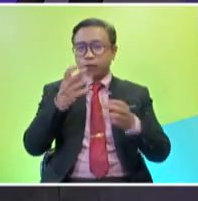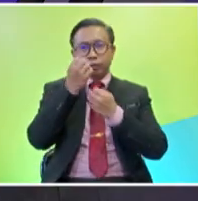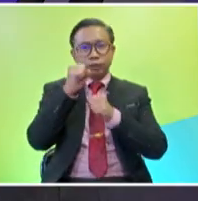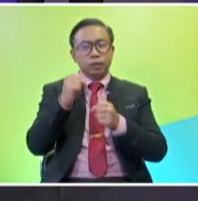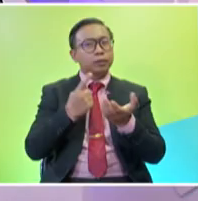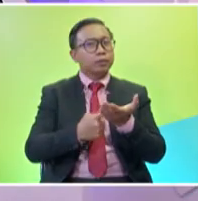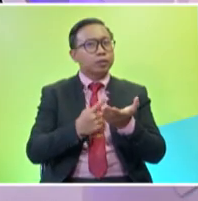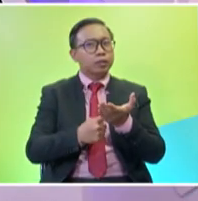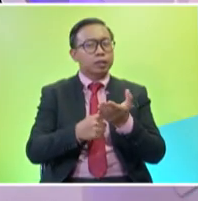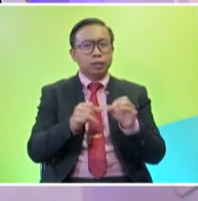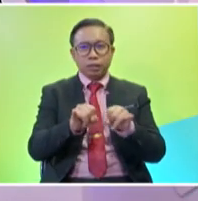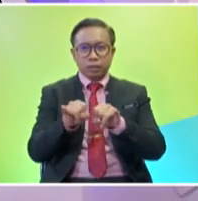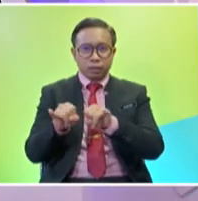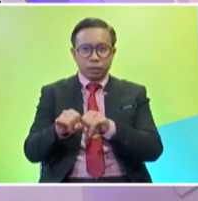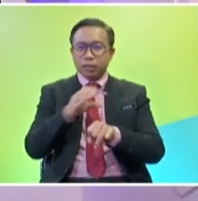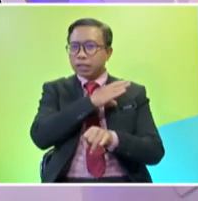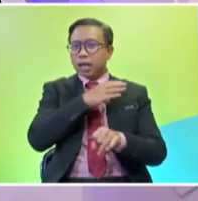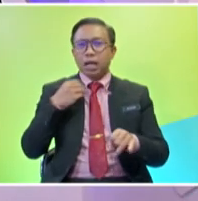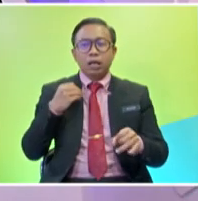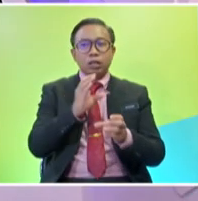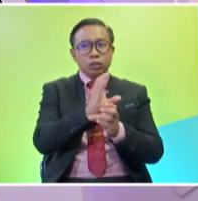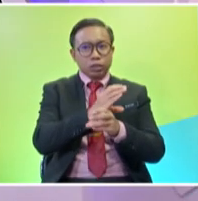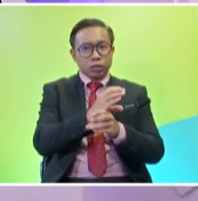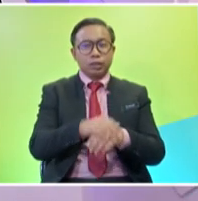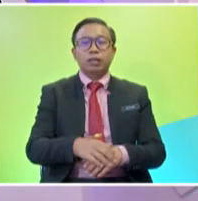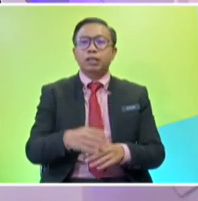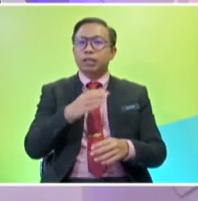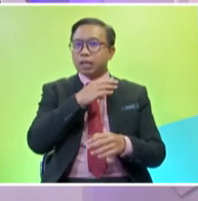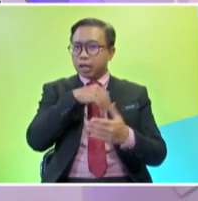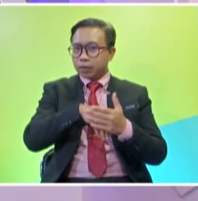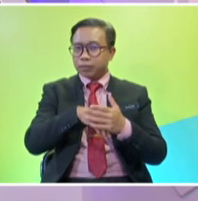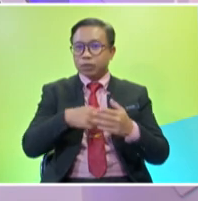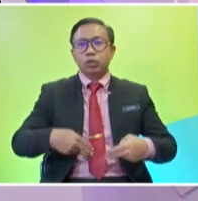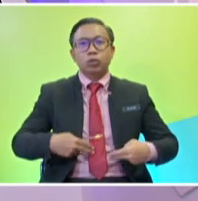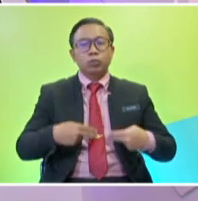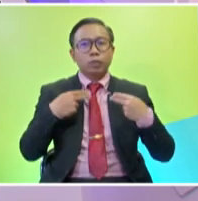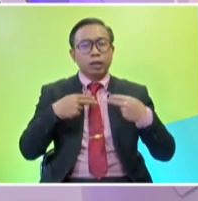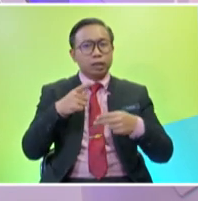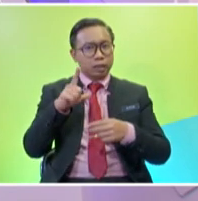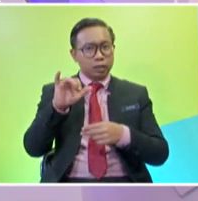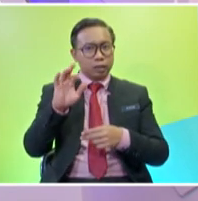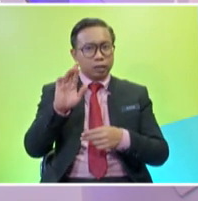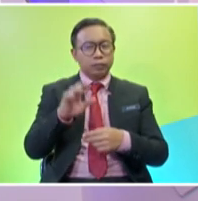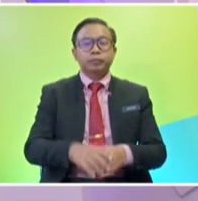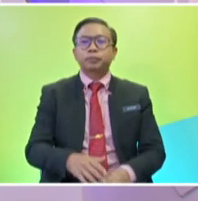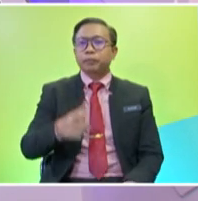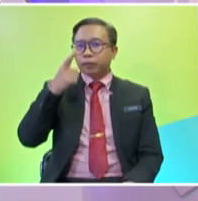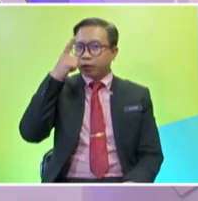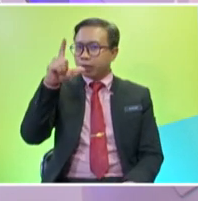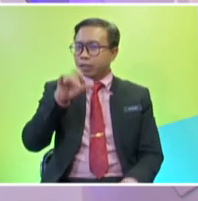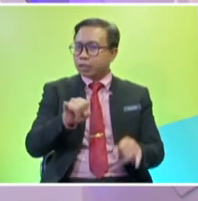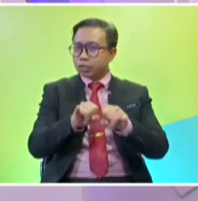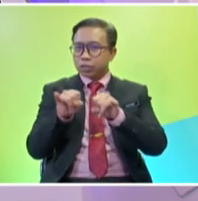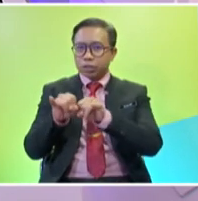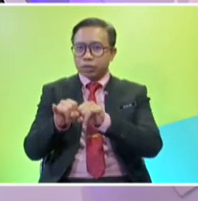yaitu jenis dan ciri tumbuh-tumbuhan sudah jadi dan kehidupan liar oke baiklah kita lihat jenis dan